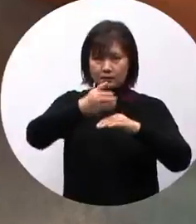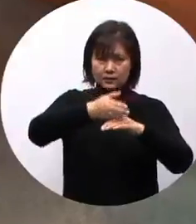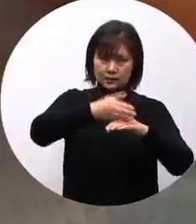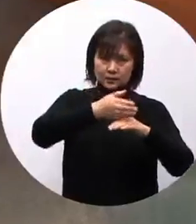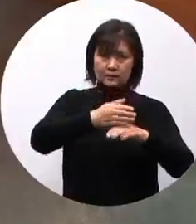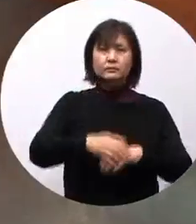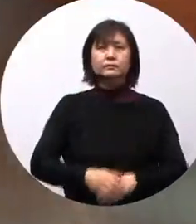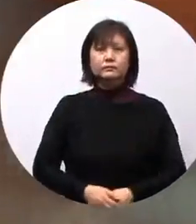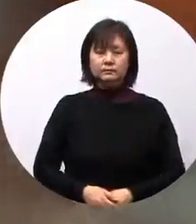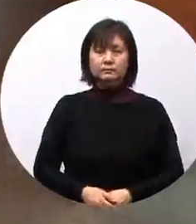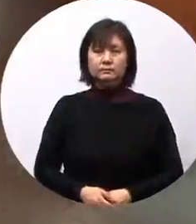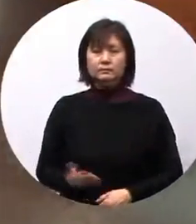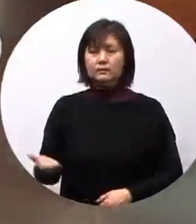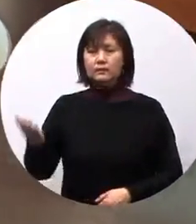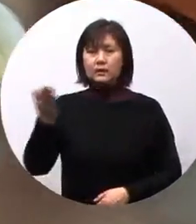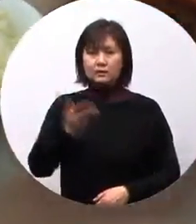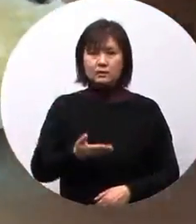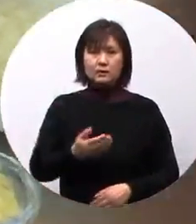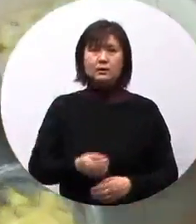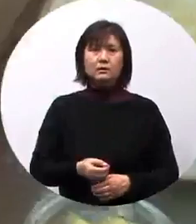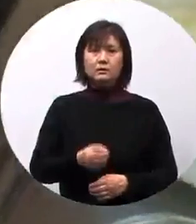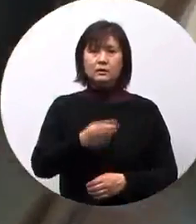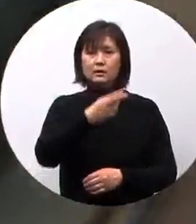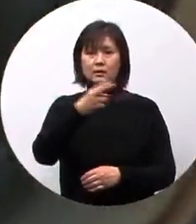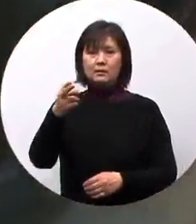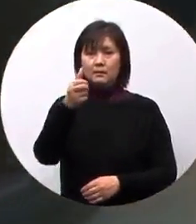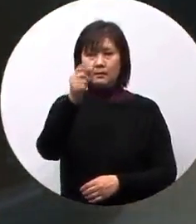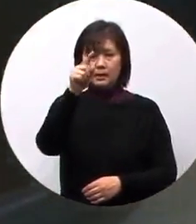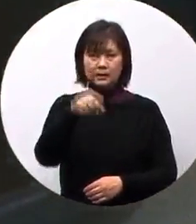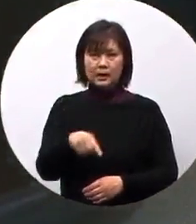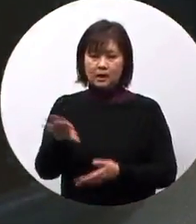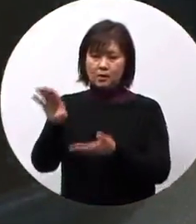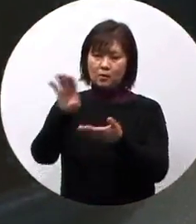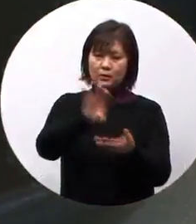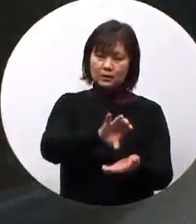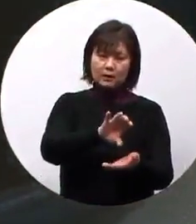玉ねぎを炒めていきます。 はい。まずバターですね。